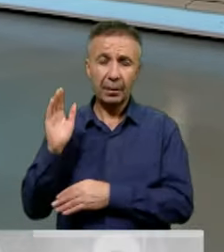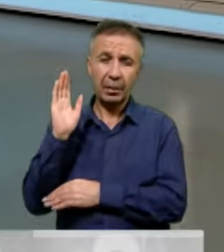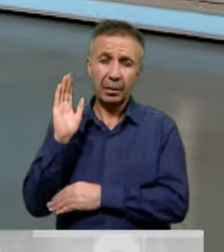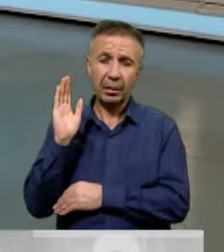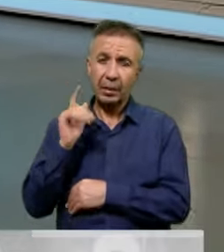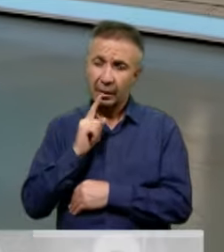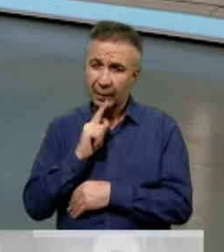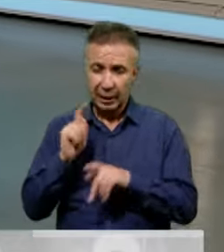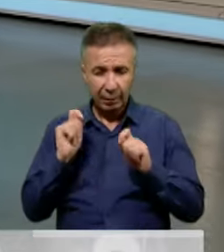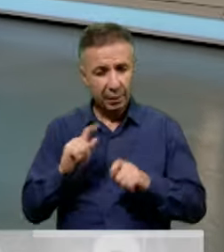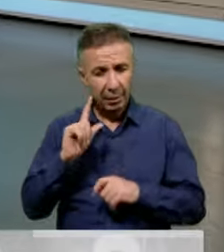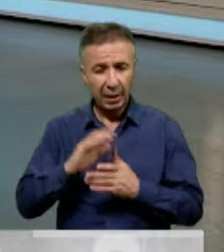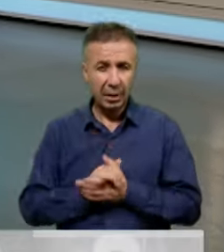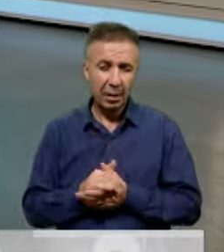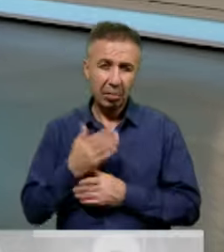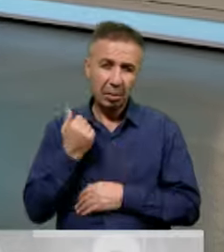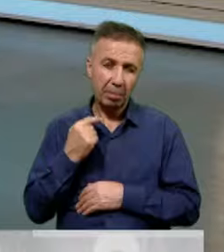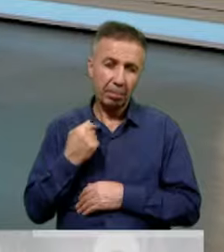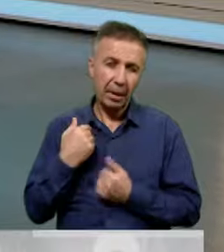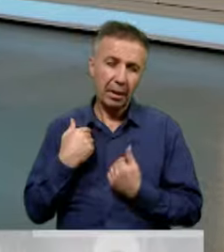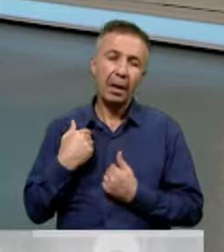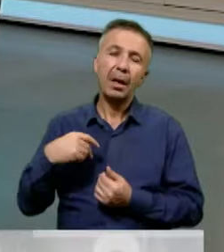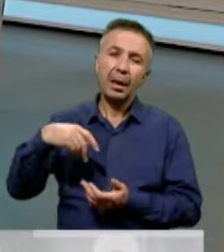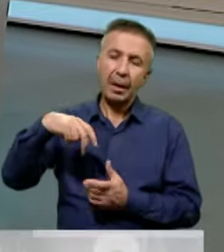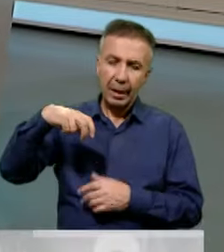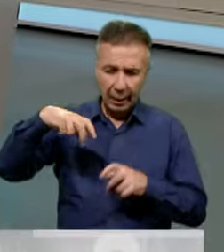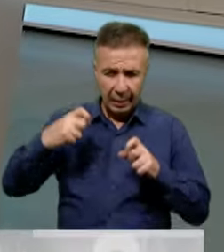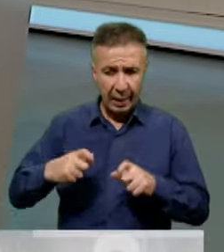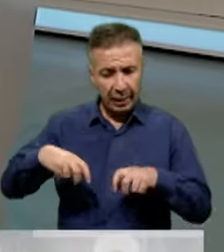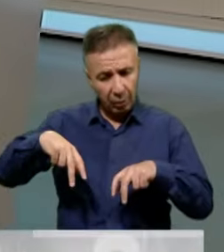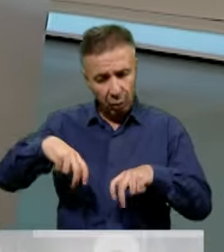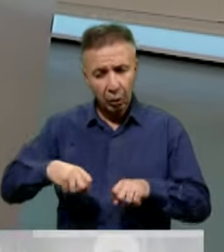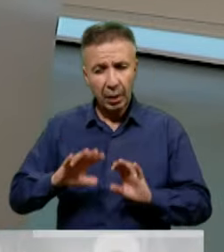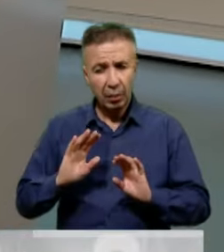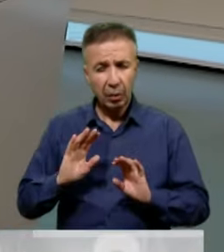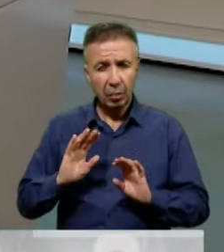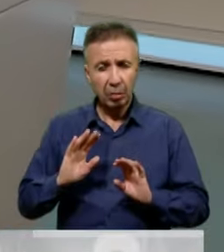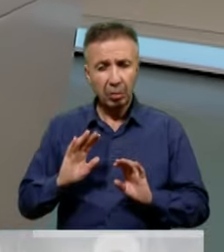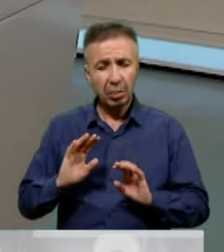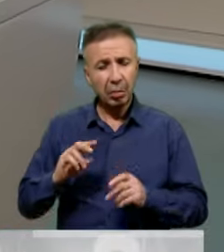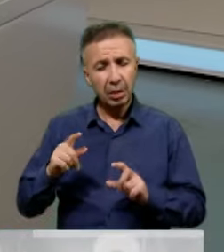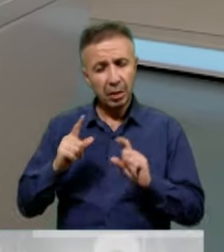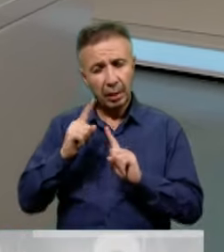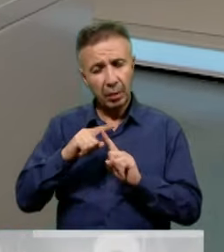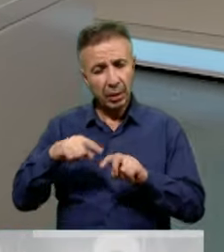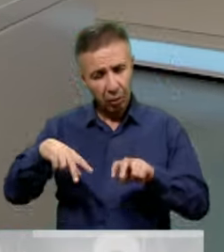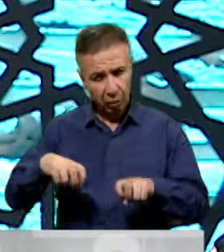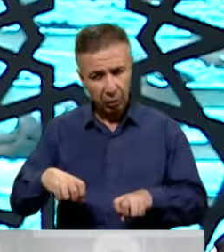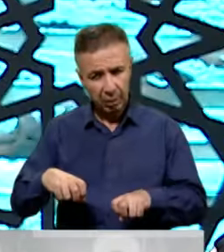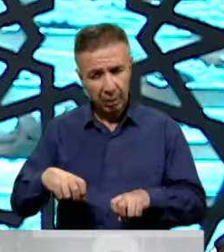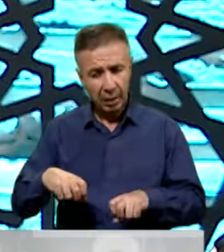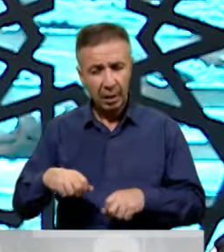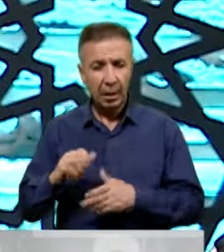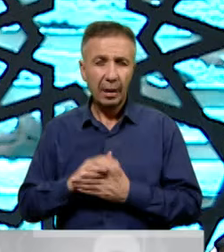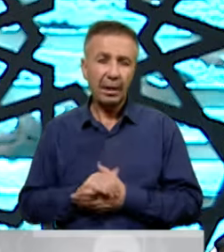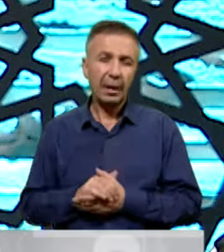mi gerekir yoksa mesela bu kişi ben zaten yerde de oturamıyorum. Taburede oturuyorum. O zaman kıyamı da eee oturarak yapayım,